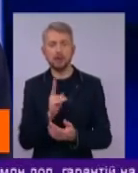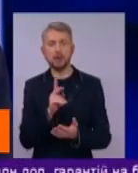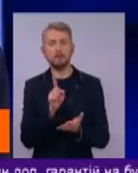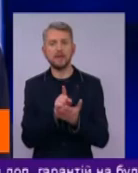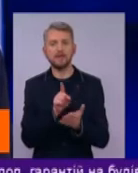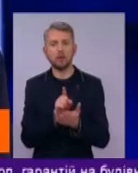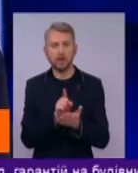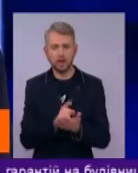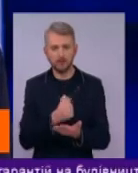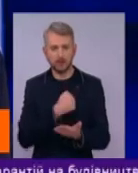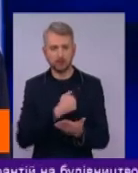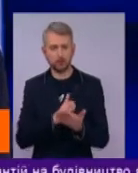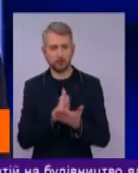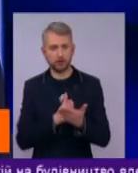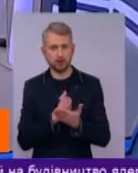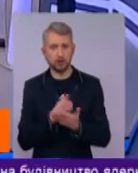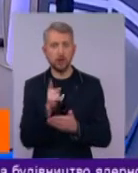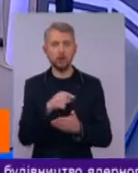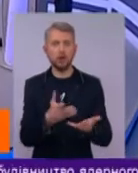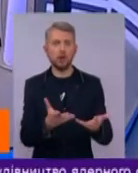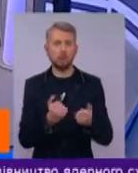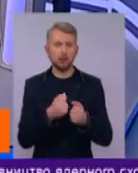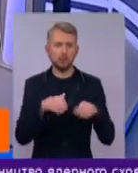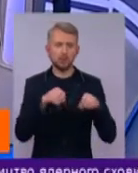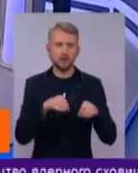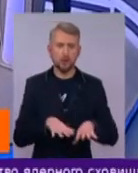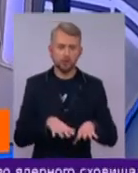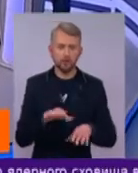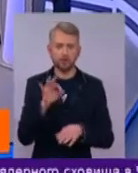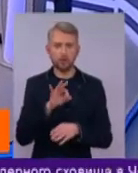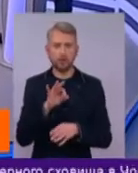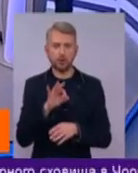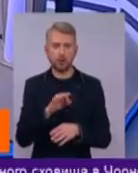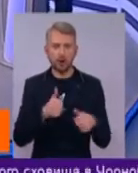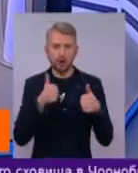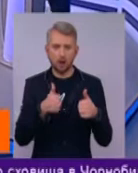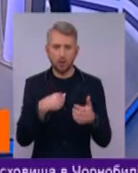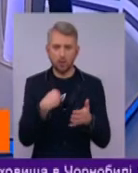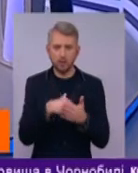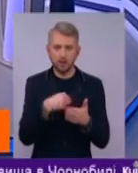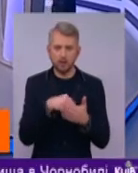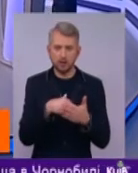пенсионерам военнослужащим, то примут постанову про хорошее денежное